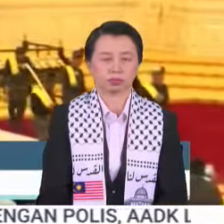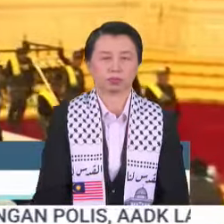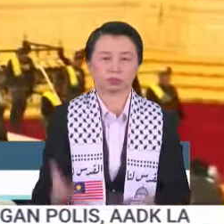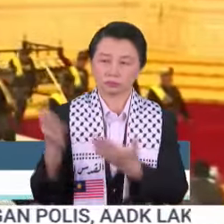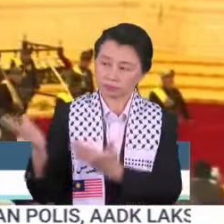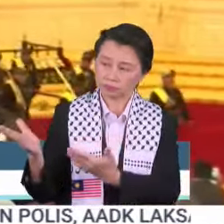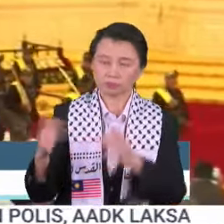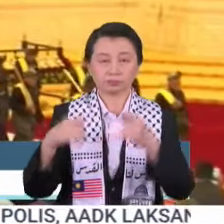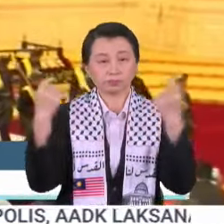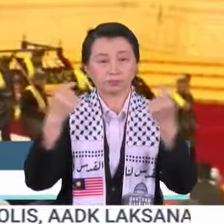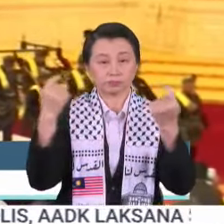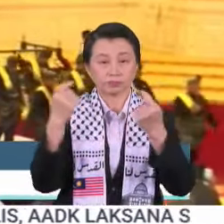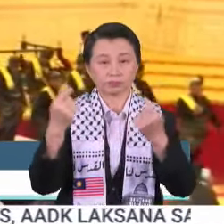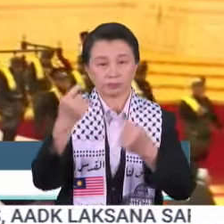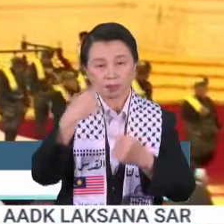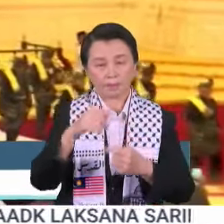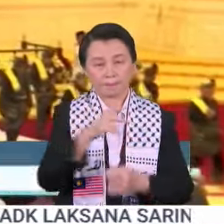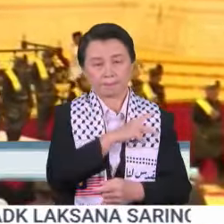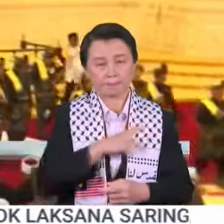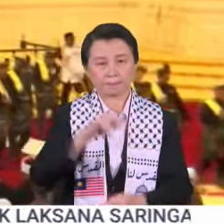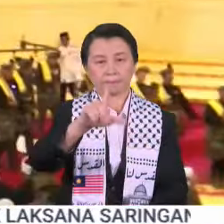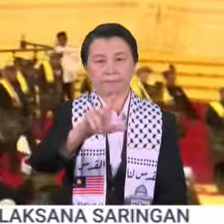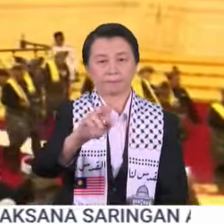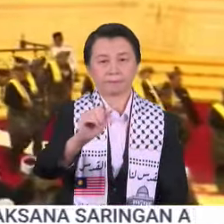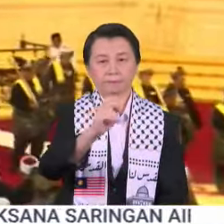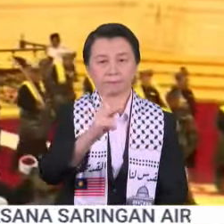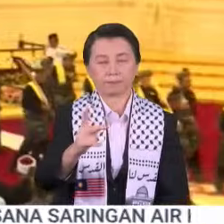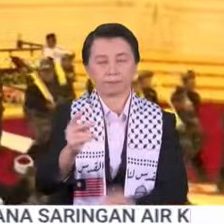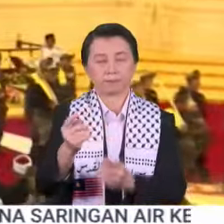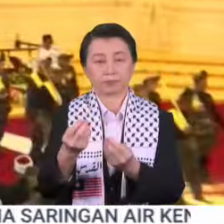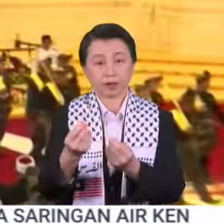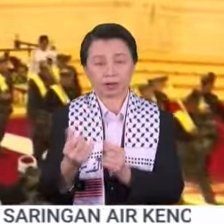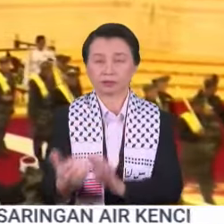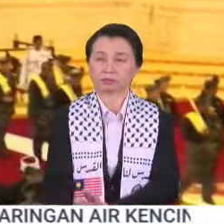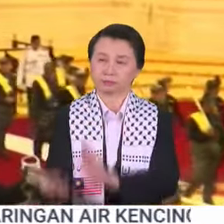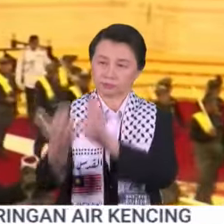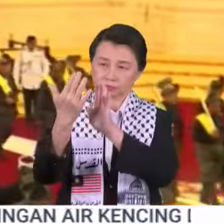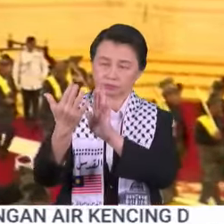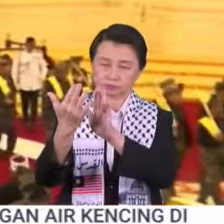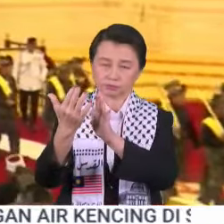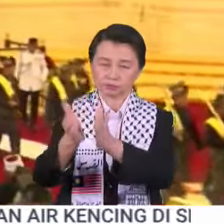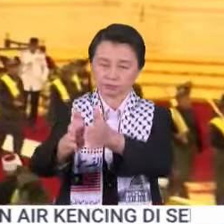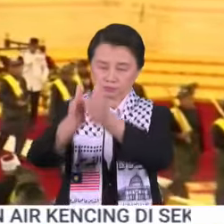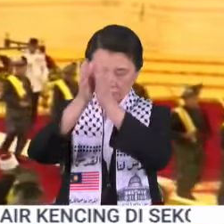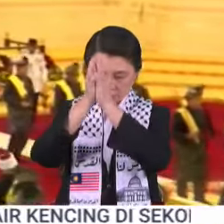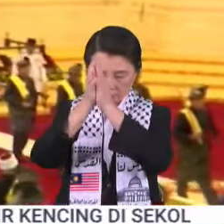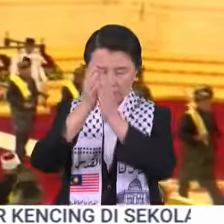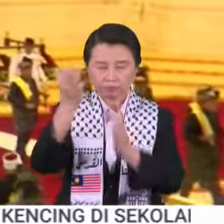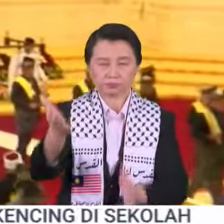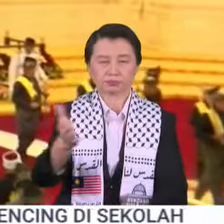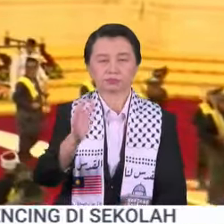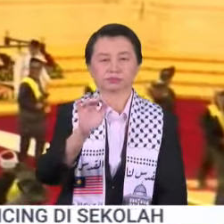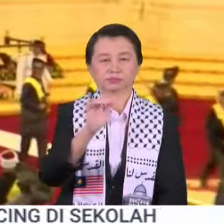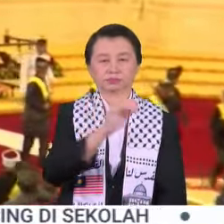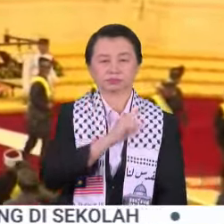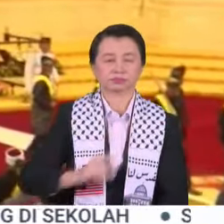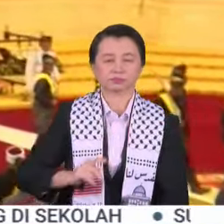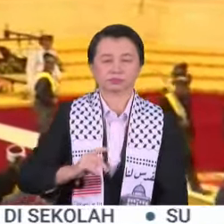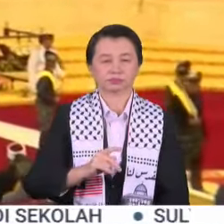Demikian sudah istiadat ulangan penghulu Luak Tanah mengandung mengadap dan menjunjung duli yang di-Pertuan Besar Negeri